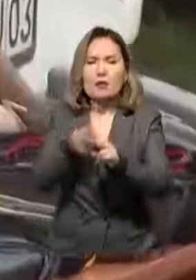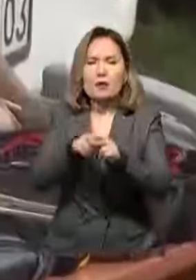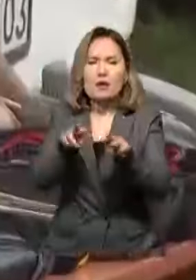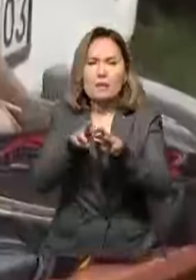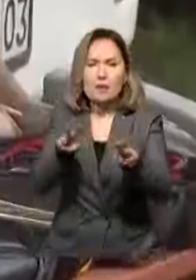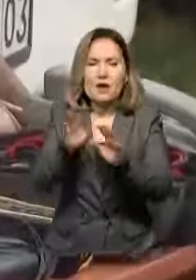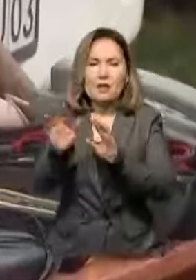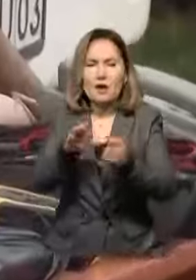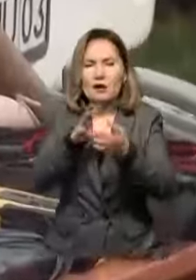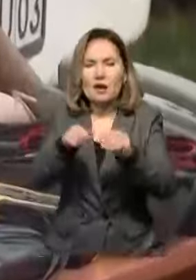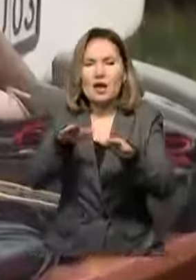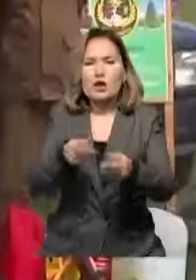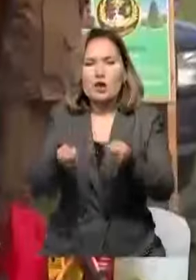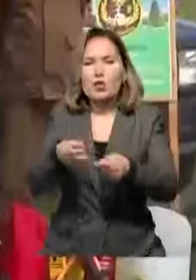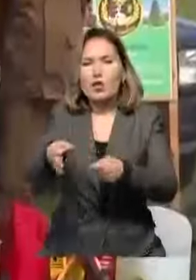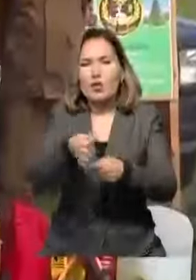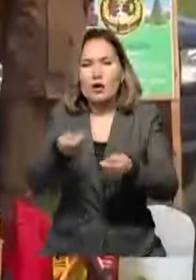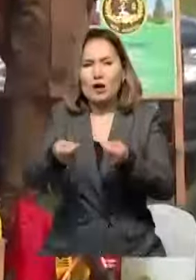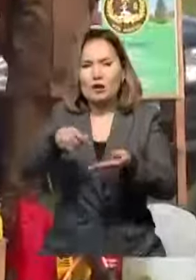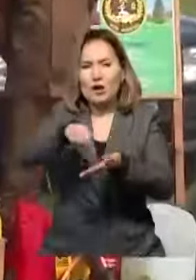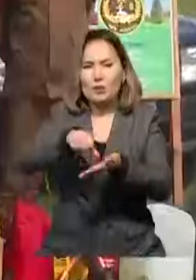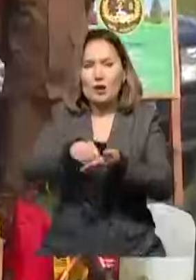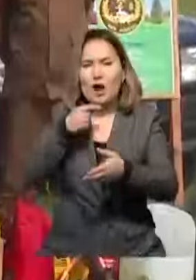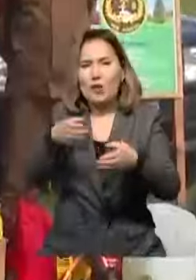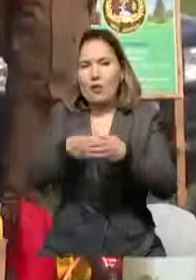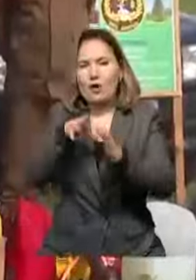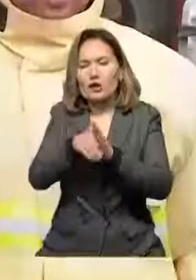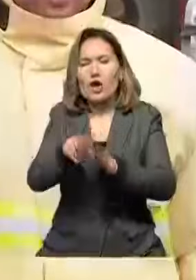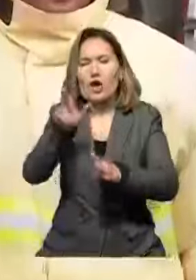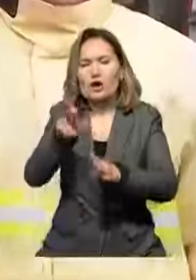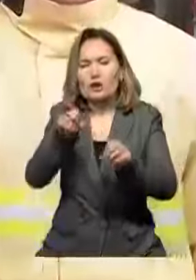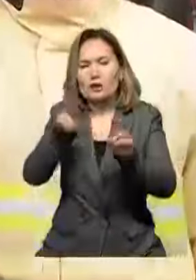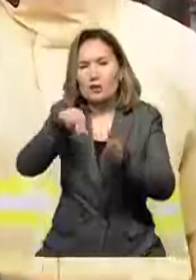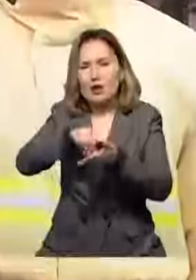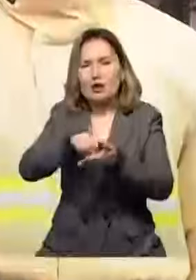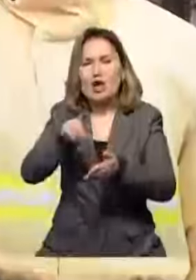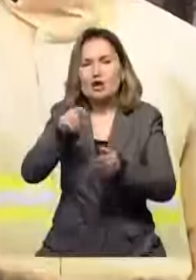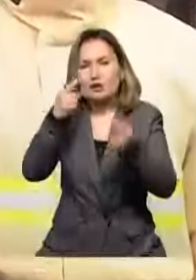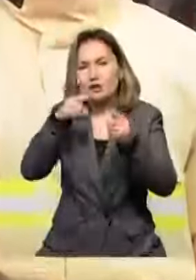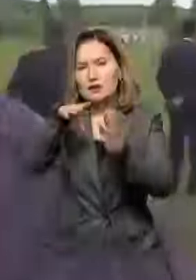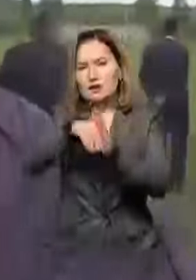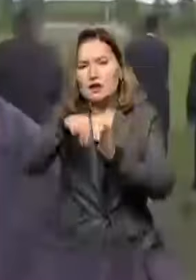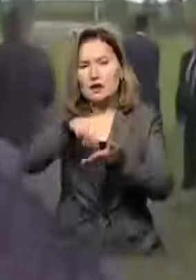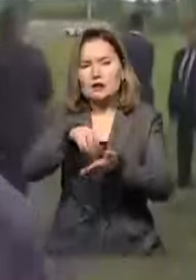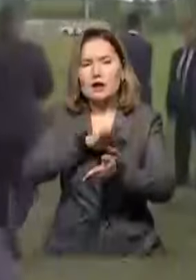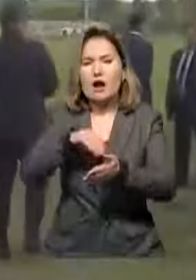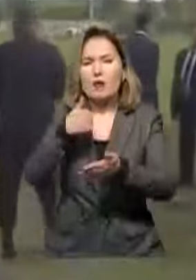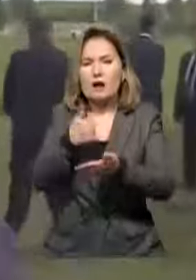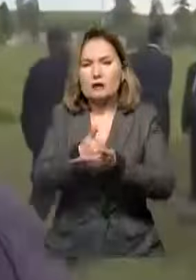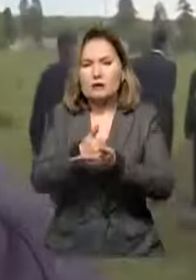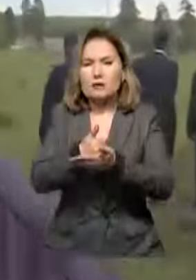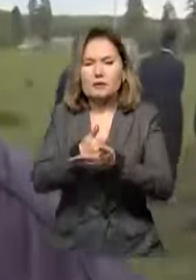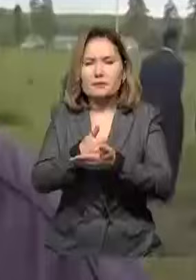ресурстар министрлігі мен жергілікті облыстық әкімдік өкілдіктерінен барлығы 300-ден астам адам, 100-ге жуық техника жұмылдырылды. Ең бастысы